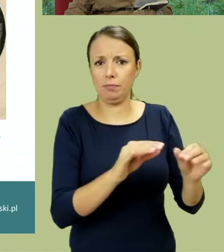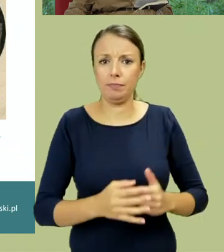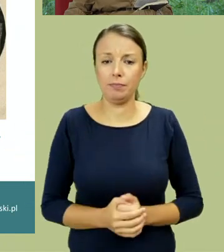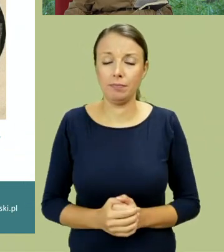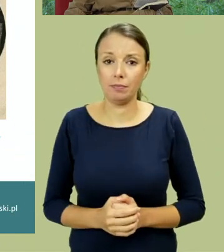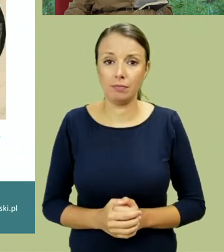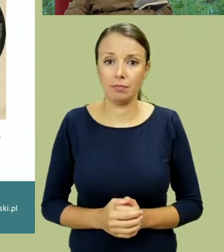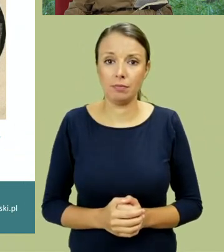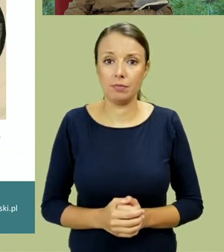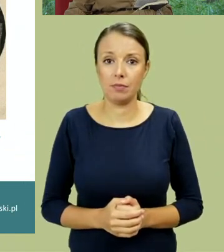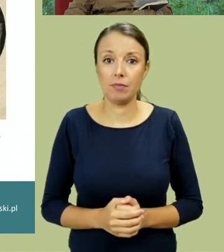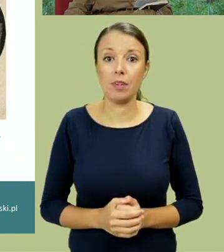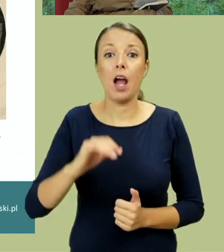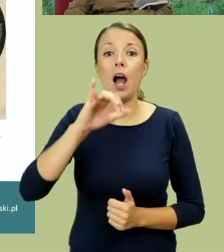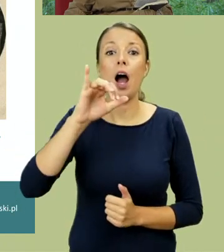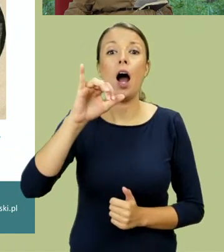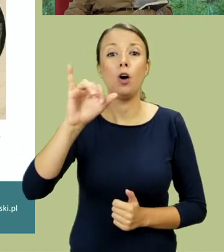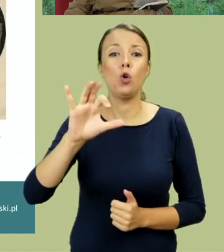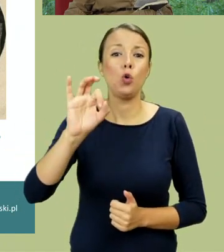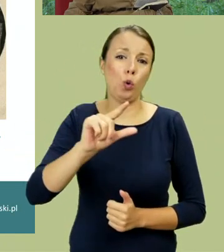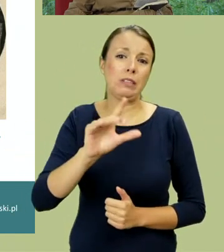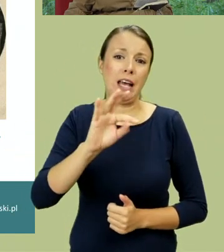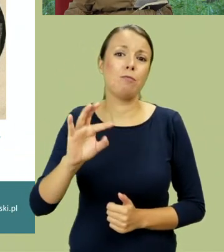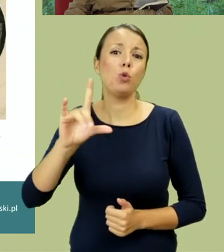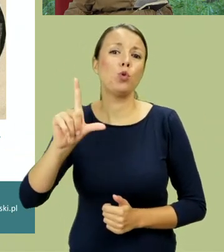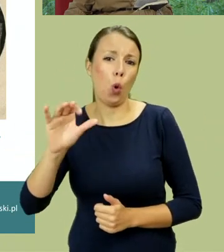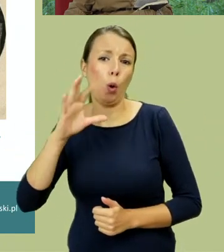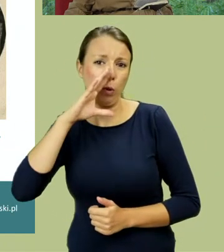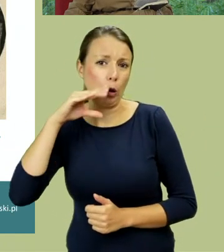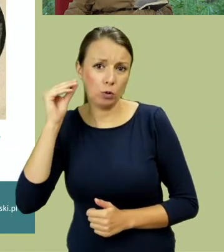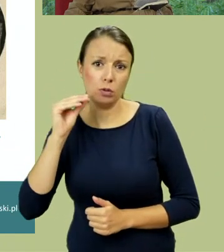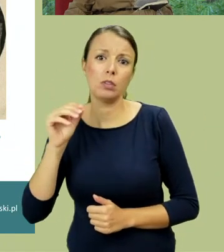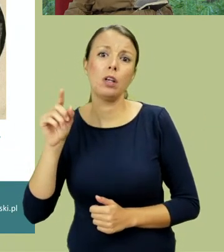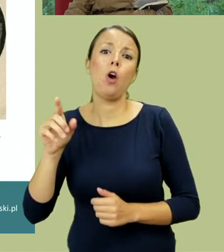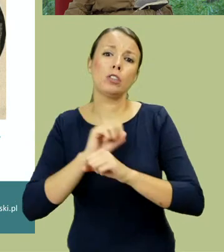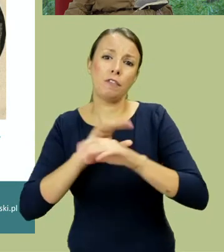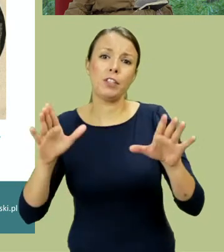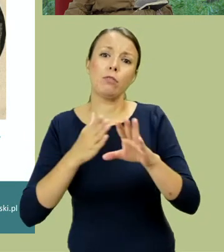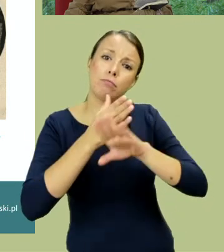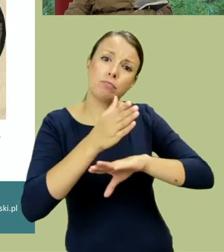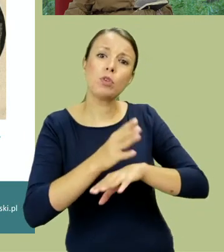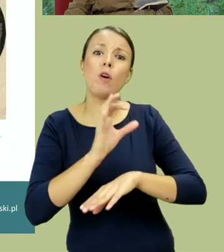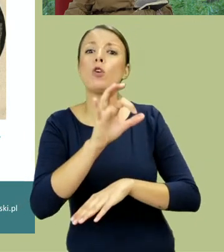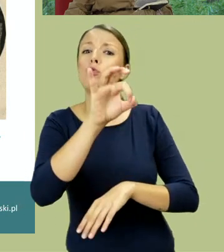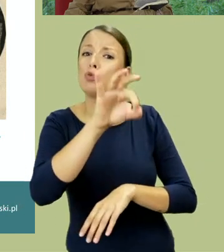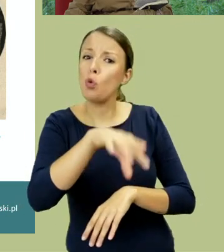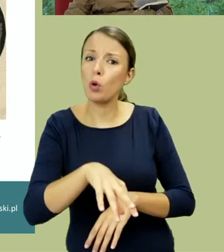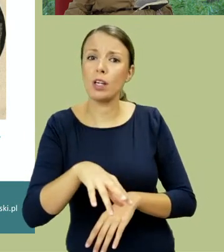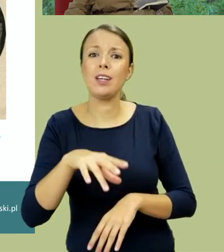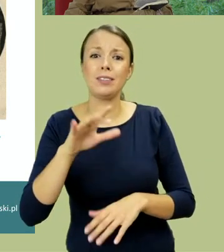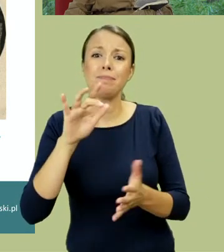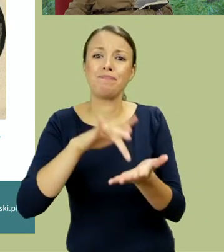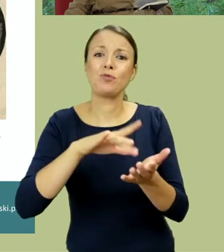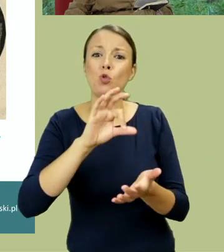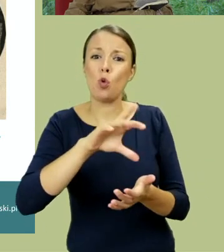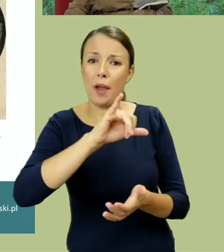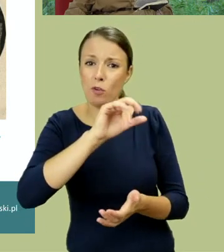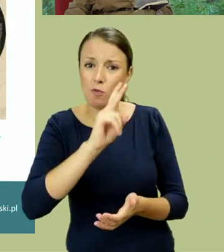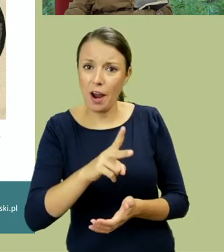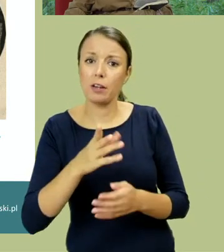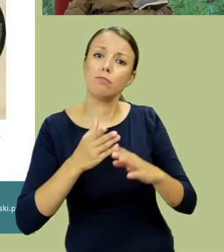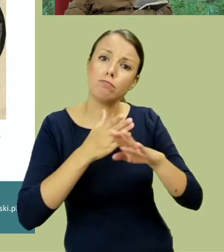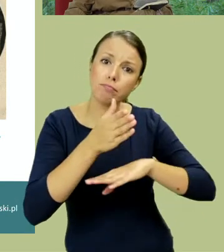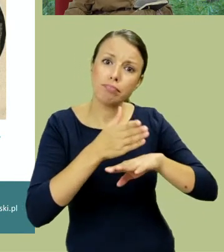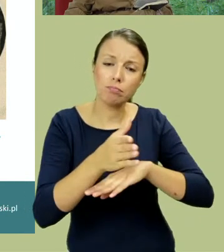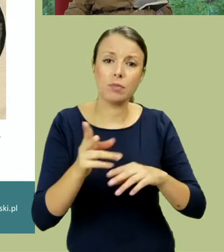Piłsudski odwiedzał oczywiście swoje córeczki w Sulejówku w czasie